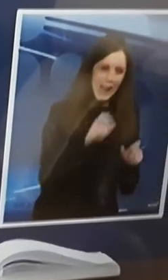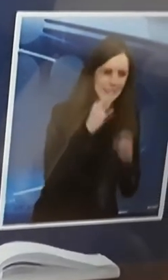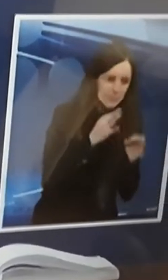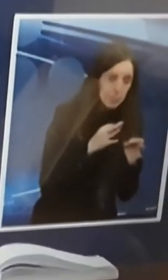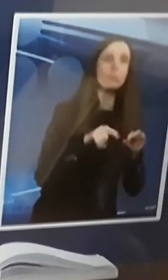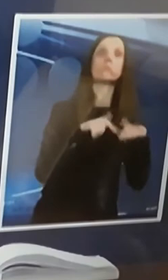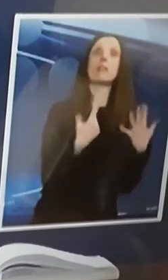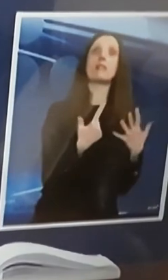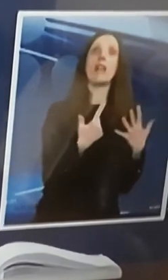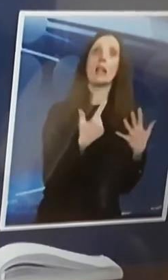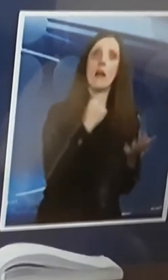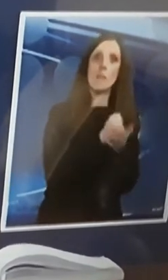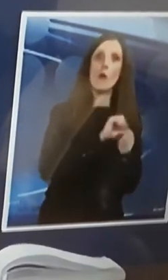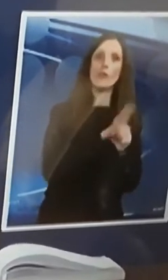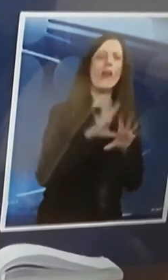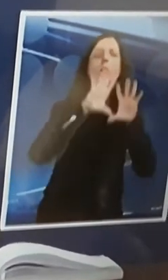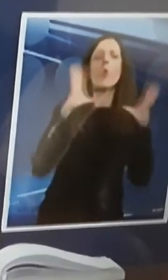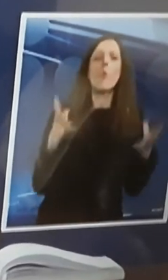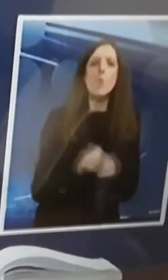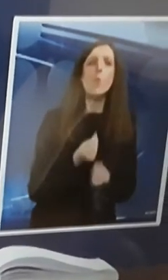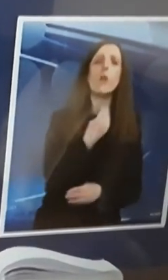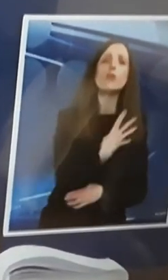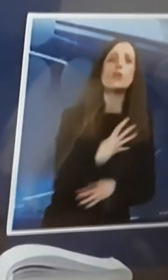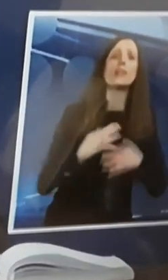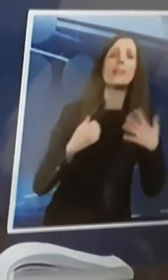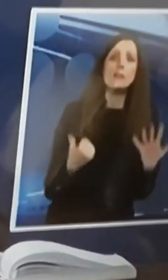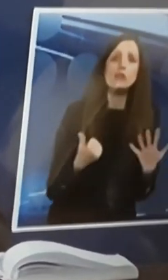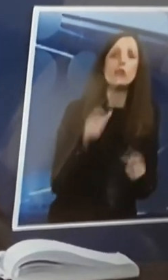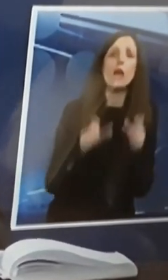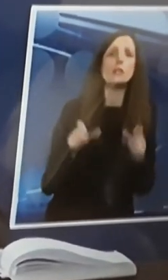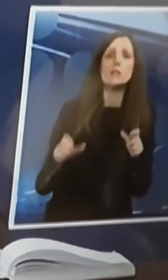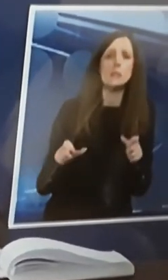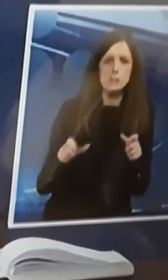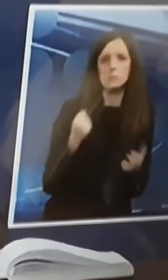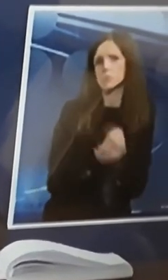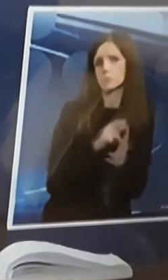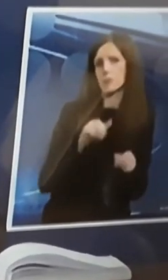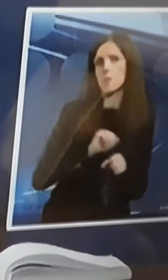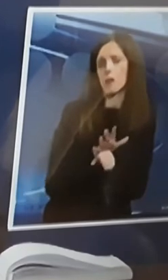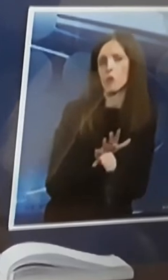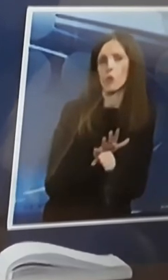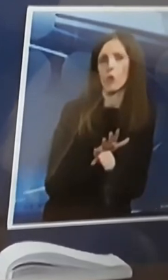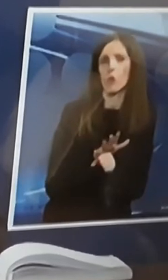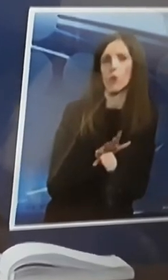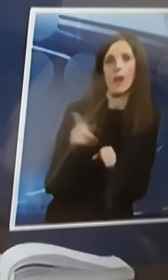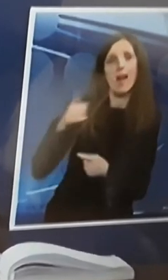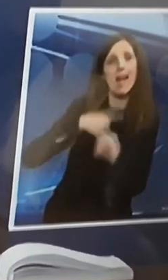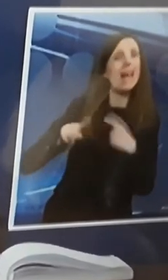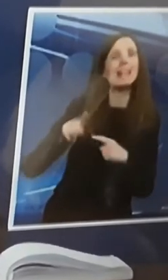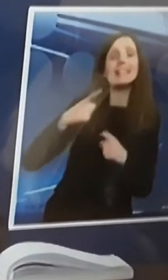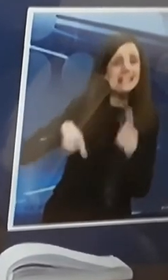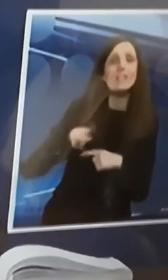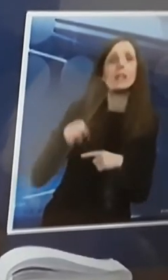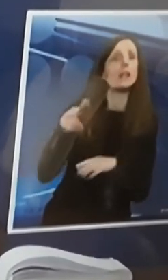pozitivnih, dakle ukupno imamo 46 pozitivnih. I svi su oni udaljeni s posla,